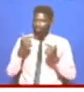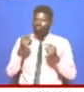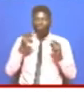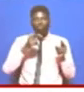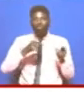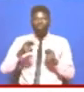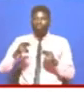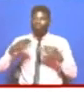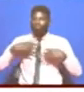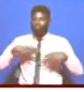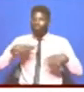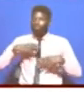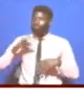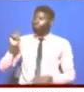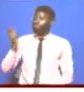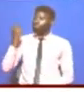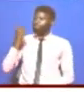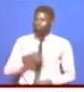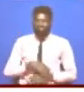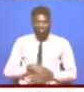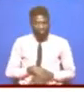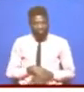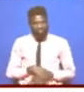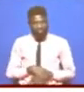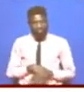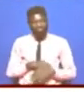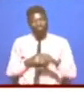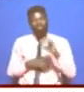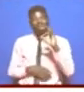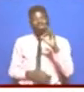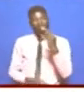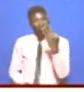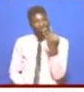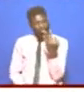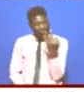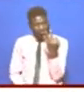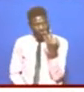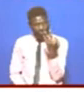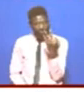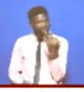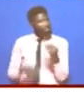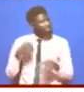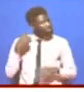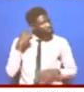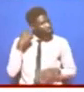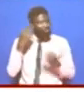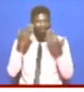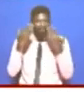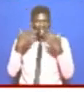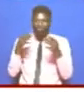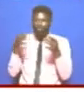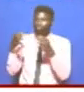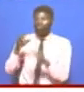country. La tatu ni kusikia wenzetu wa NHIF